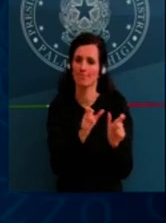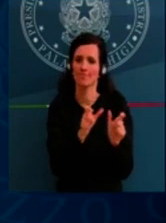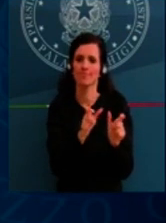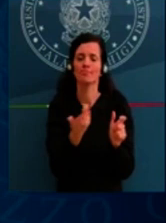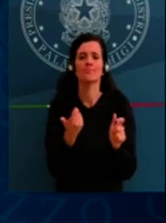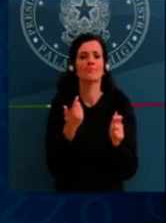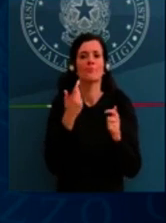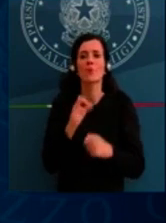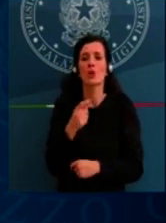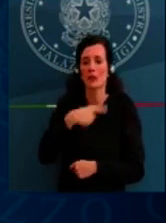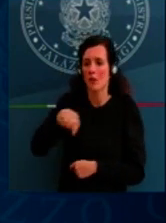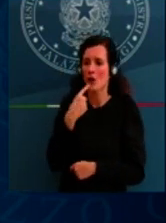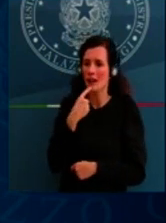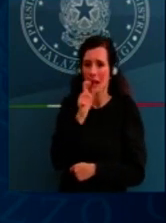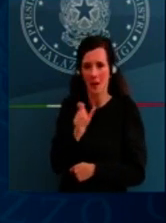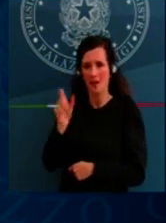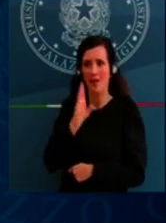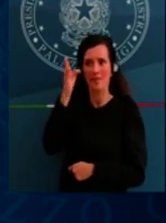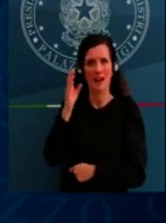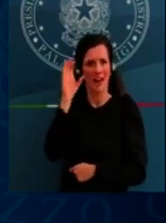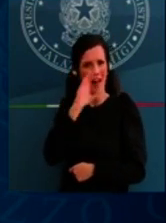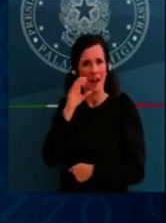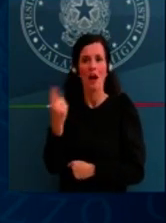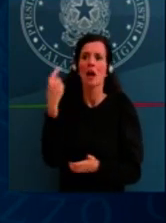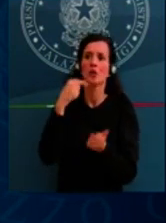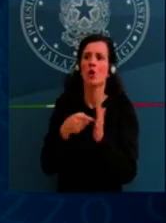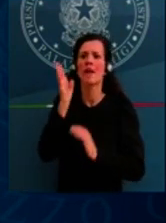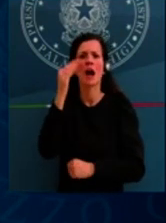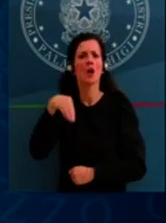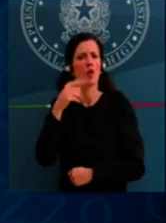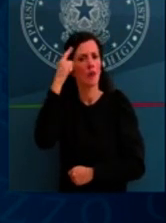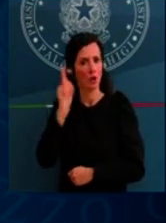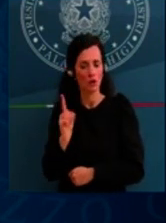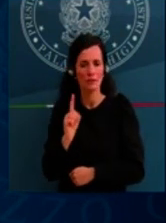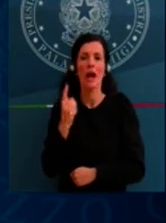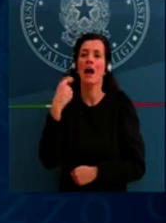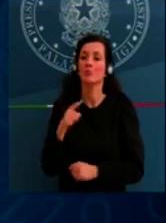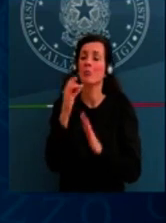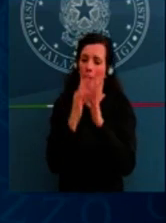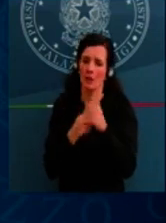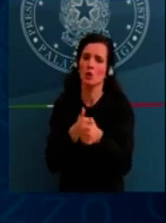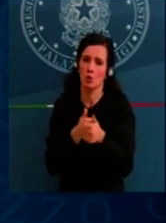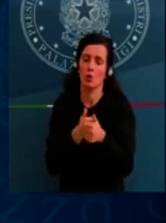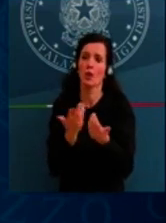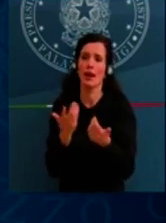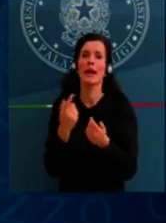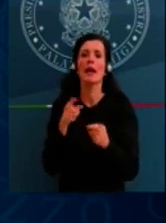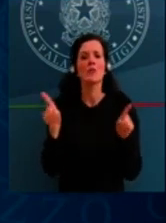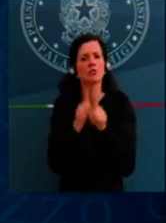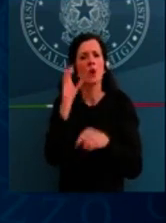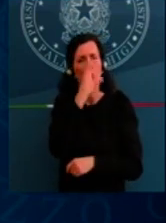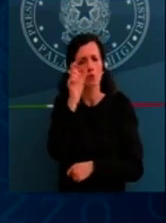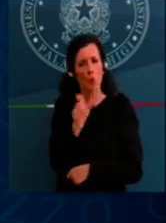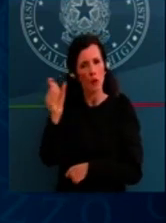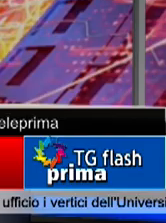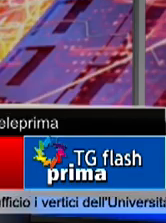anche ai turisti stranieri che in arrivo arrivano in italia nello stesso periodo saranno sottoposti alla misura alla stessa misura della